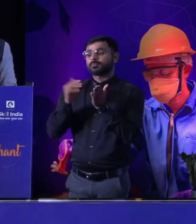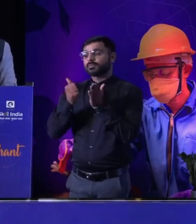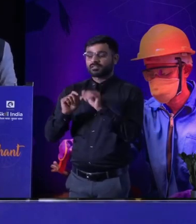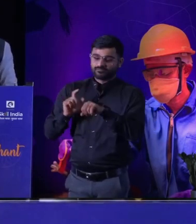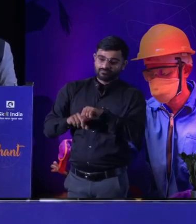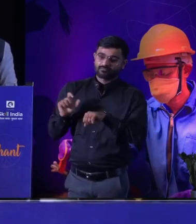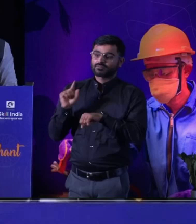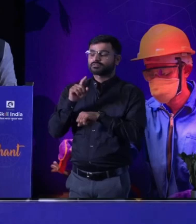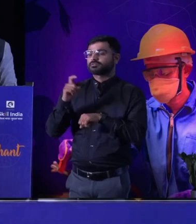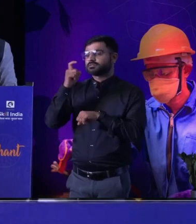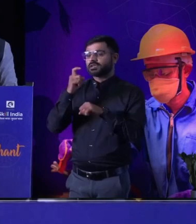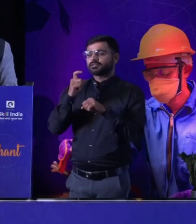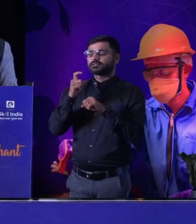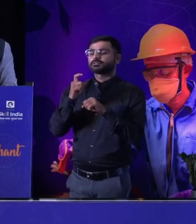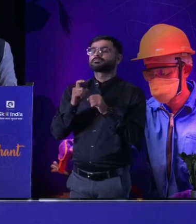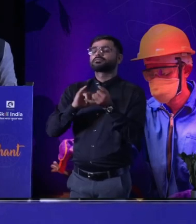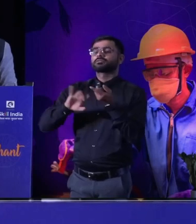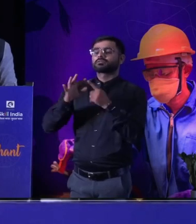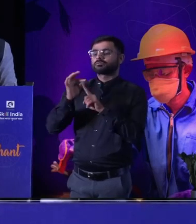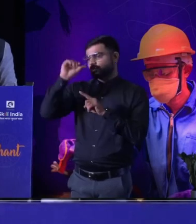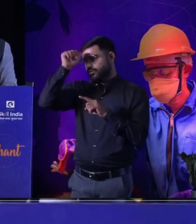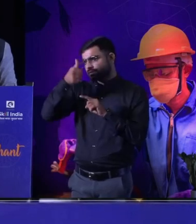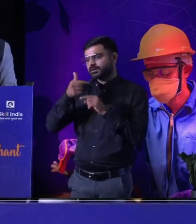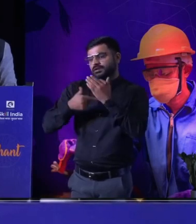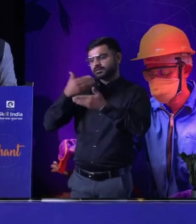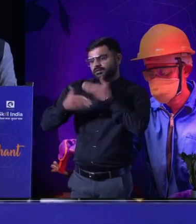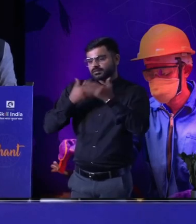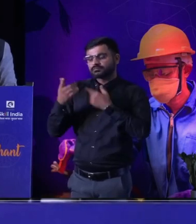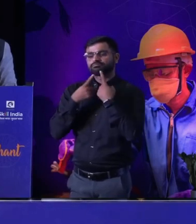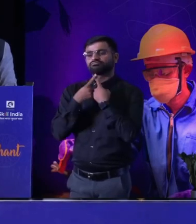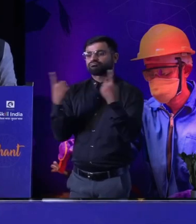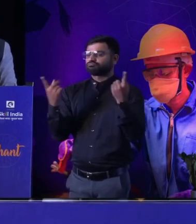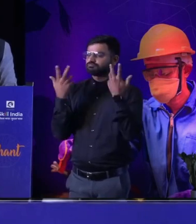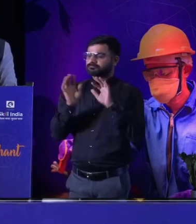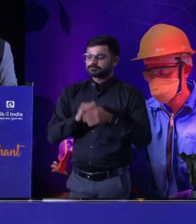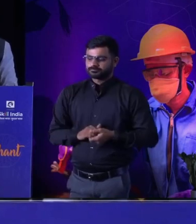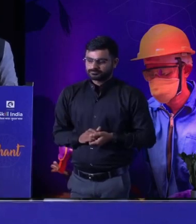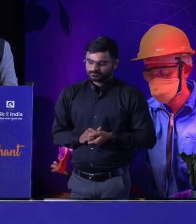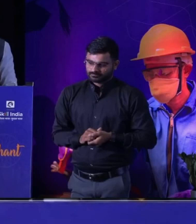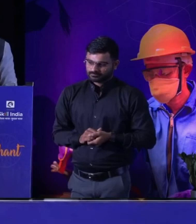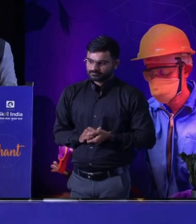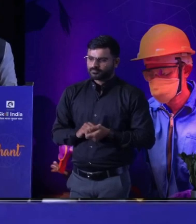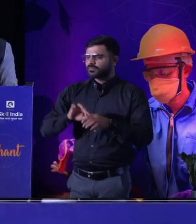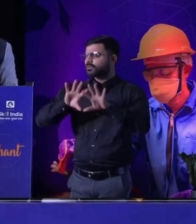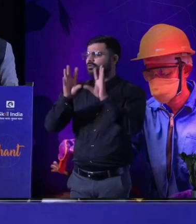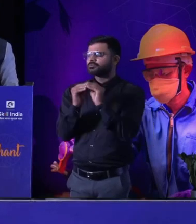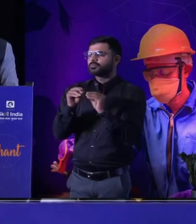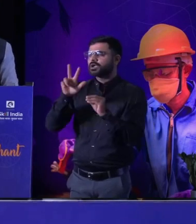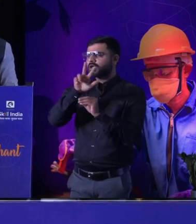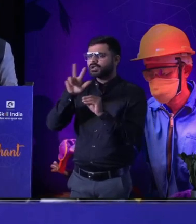पहली बार 7 सितंबर को ऑल इंडिया टेस्ट के परिणाम का घोषित किया। लगभग